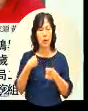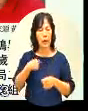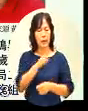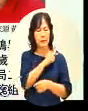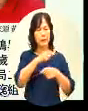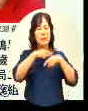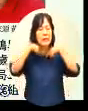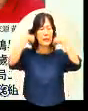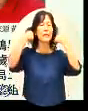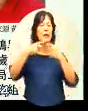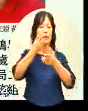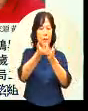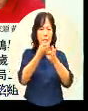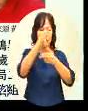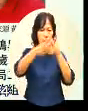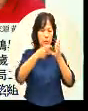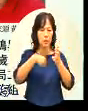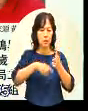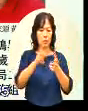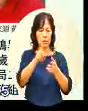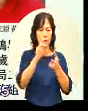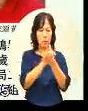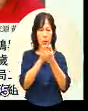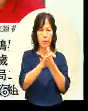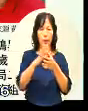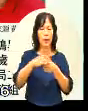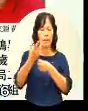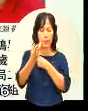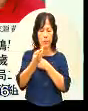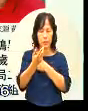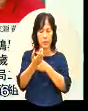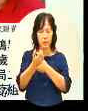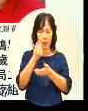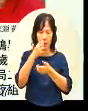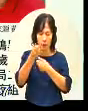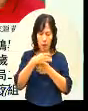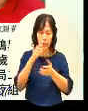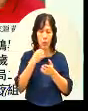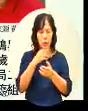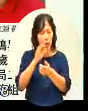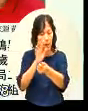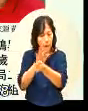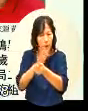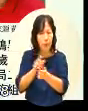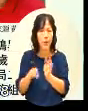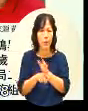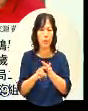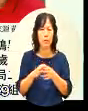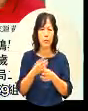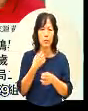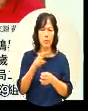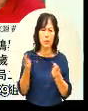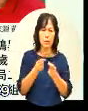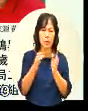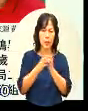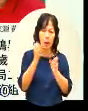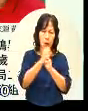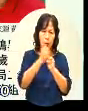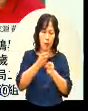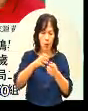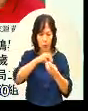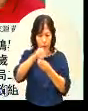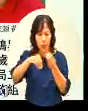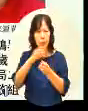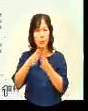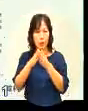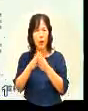一个礼拜，他曾经透过我这个朋友要来拜托我说，是不是应该是要做一个那个职务上的调动